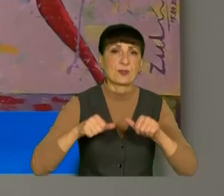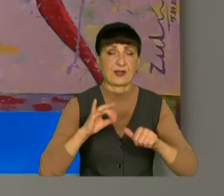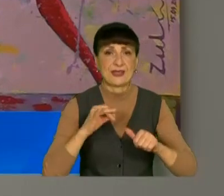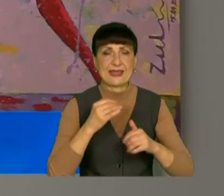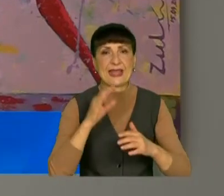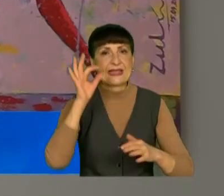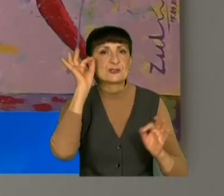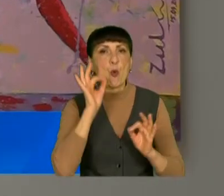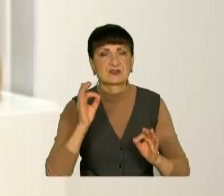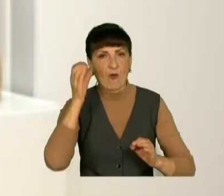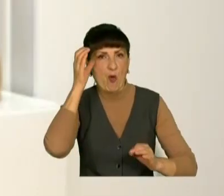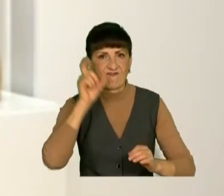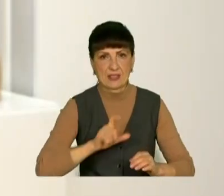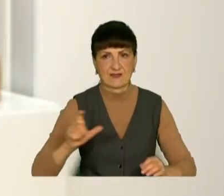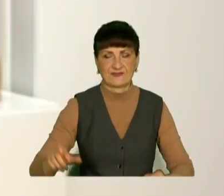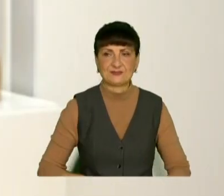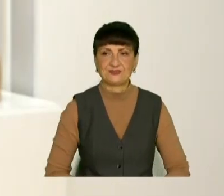искусствоведов.